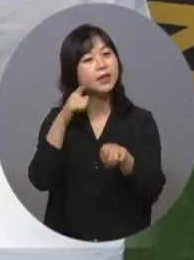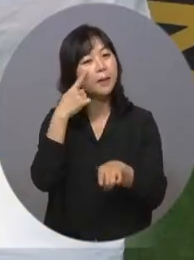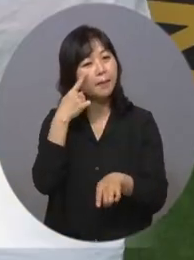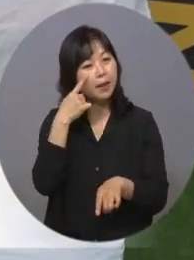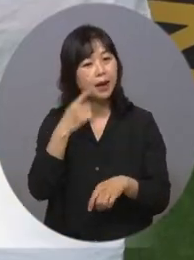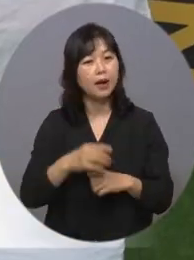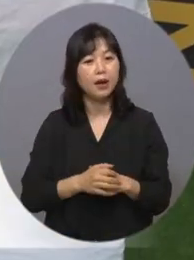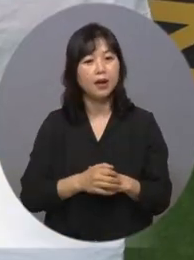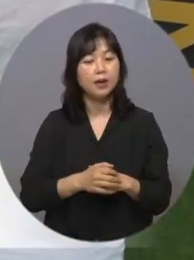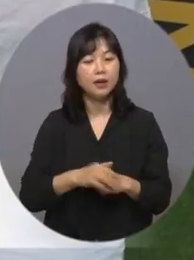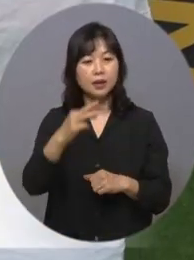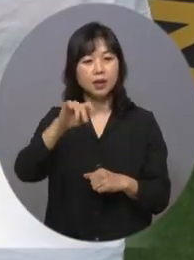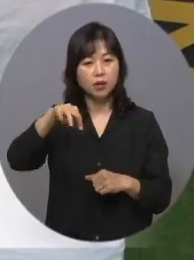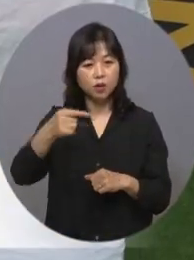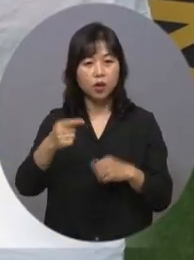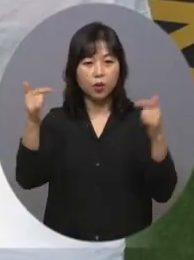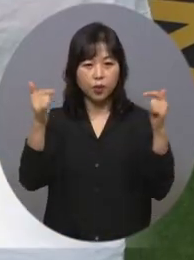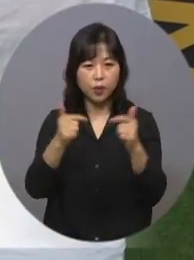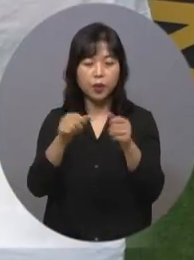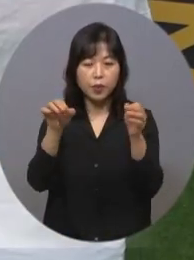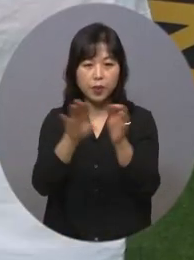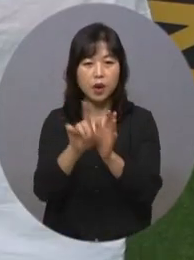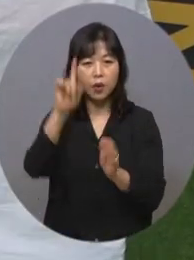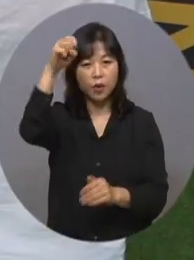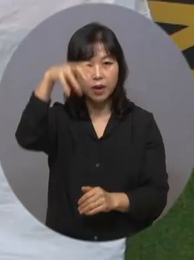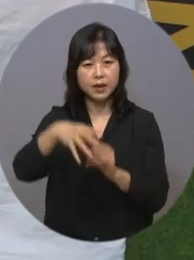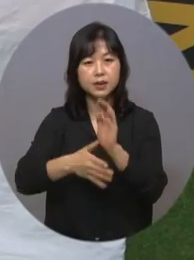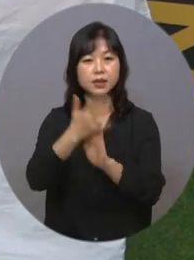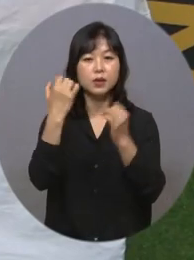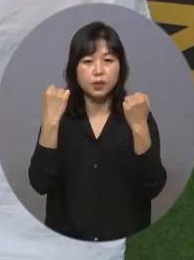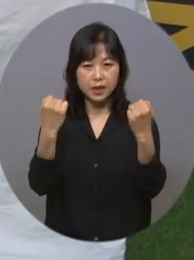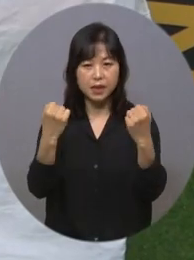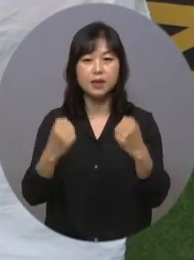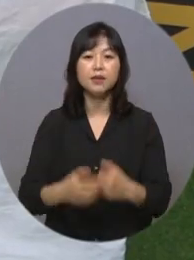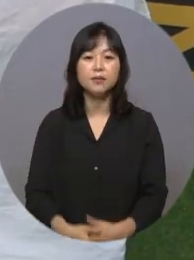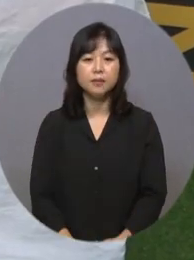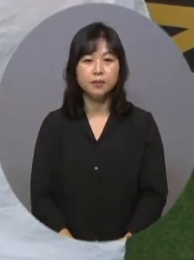탄소 중립, 고양시 화이팅! 복지TV 뉴스 권용찬입니다.